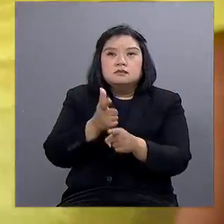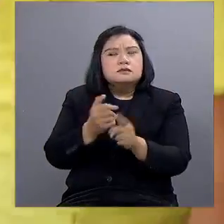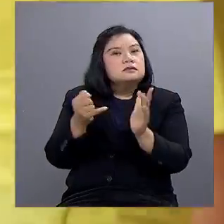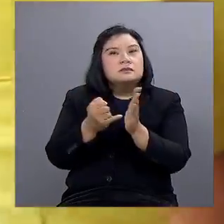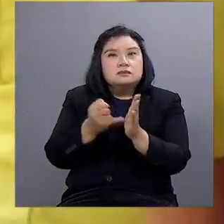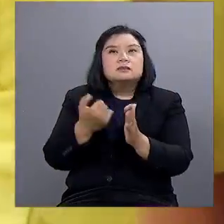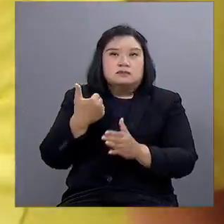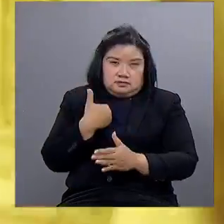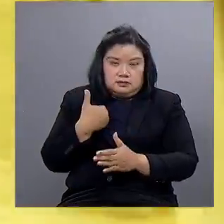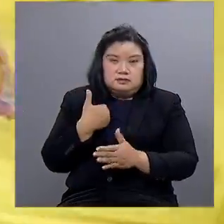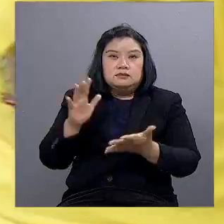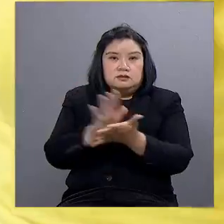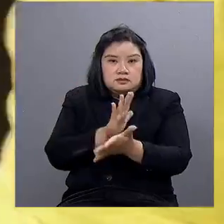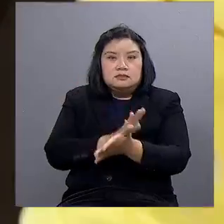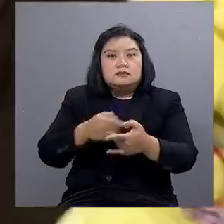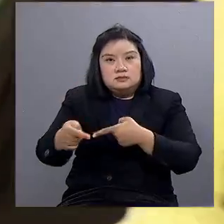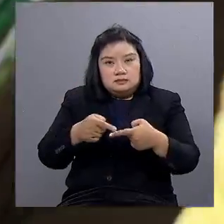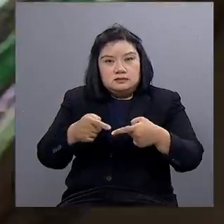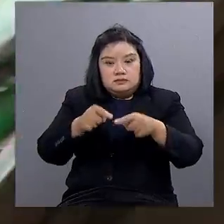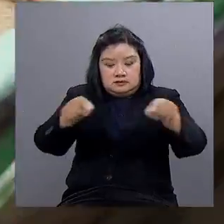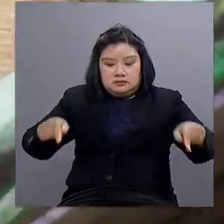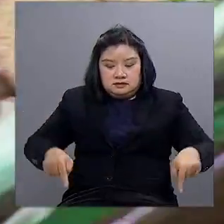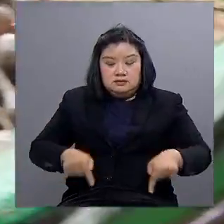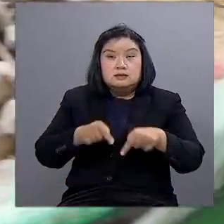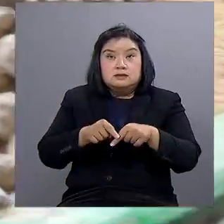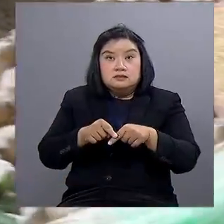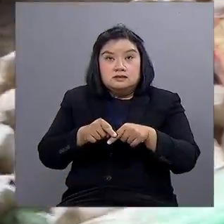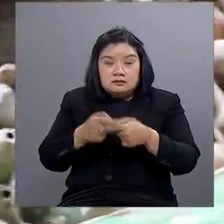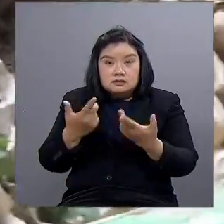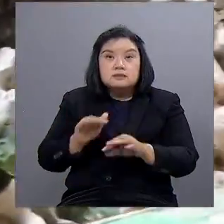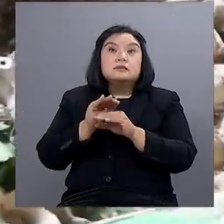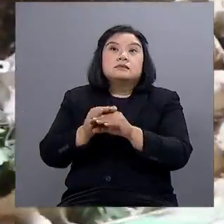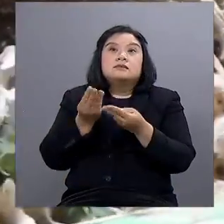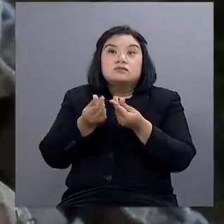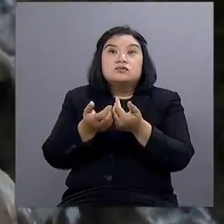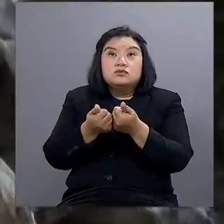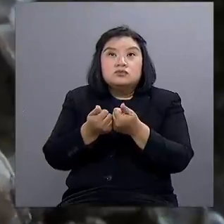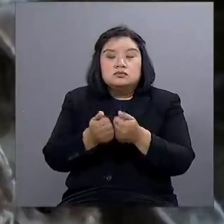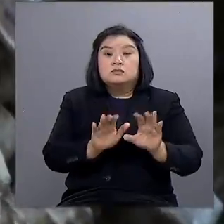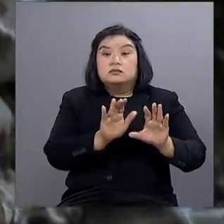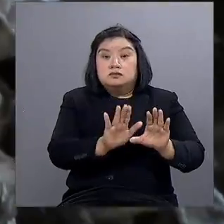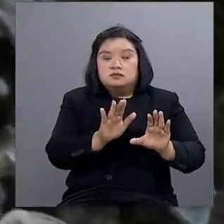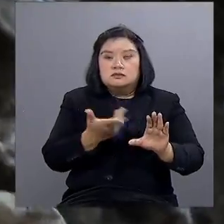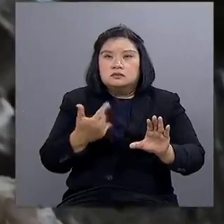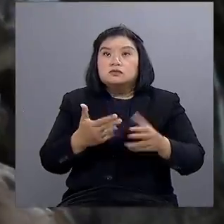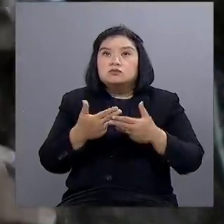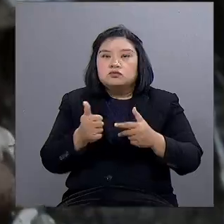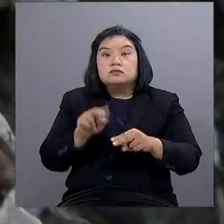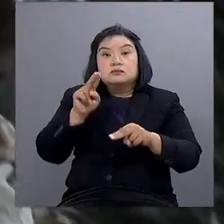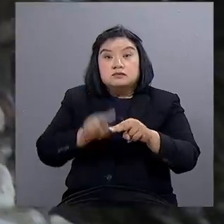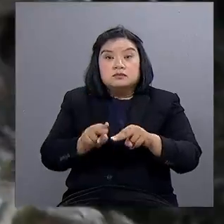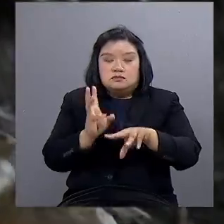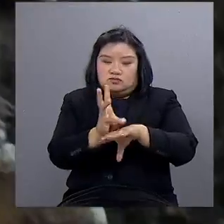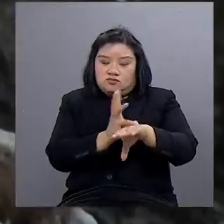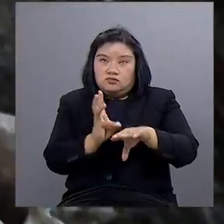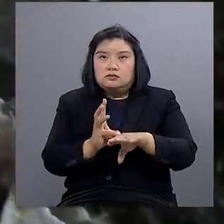บอร์ดลังไข่ไก่แล้วก็ใช้ขุยมะพร้าวที่เป็นที่วางไข่เอามาเลี้ยงจิ้งหรีดนะครับต้นทุนครั้งแรกเนี่ยลงทุนไปไม่ถึง500บา